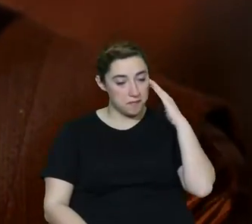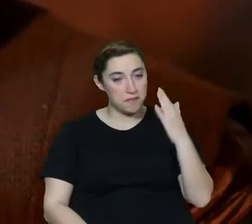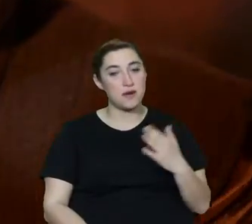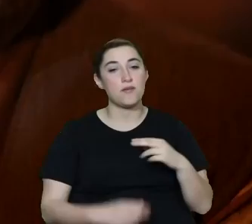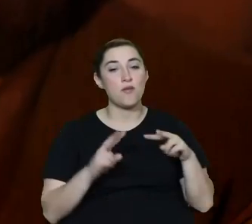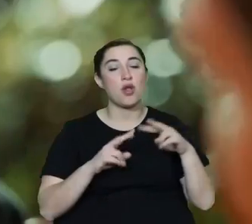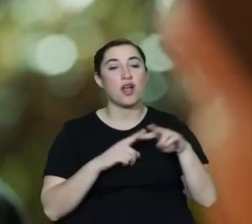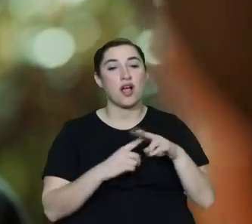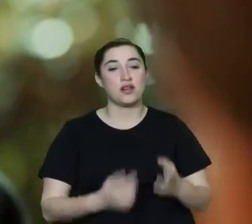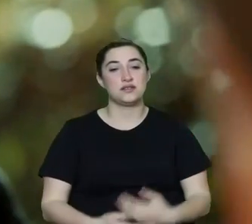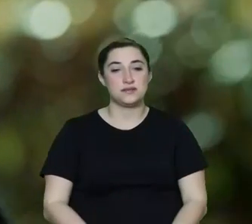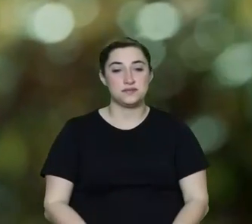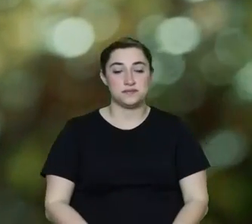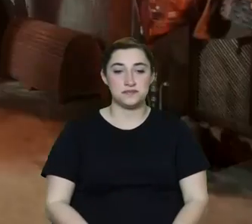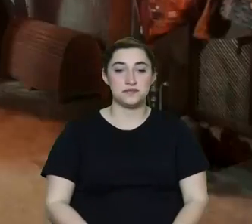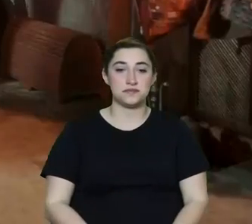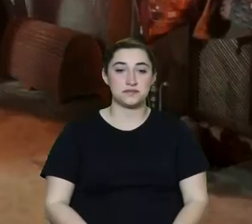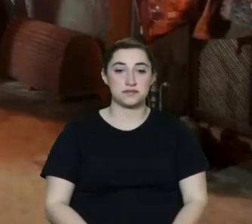gördük Molla Kasım.